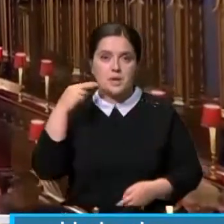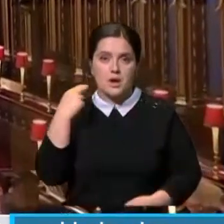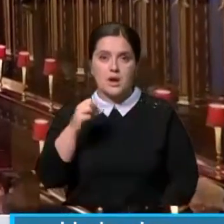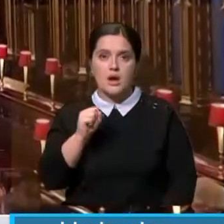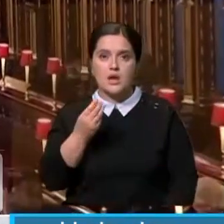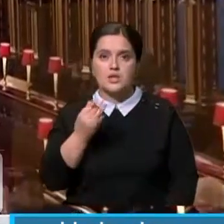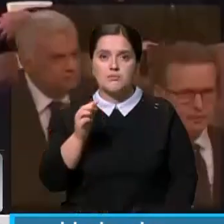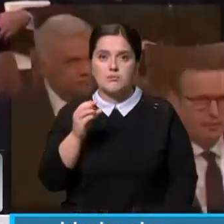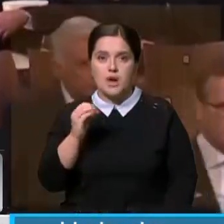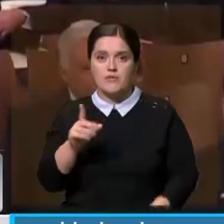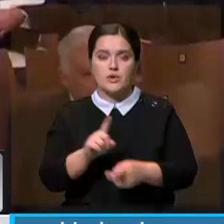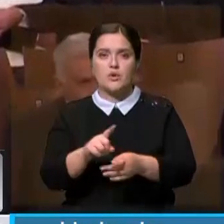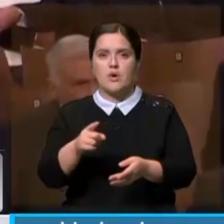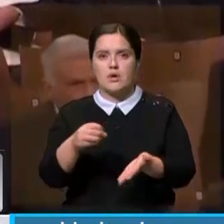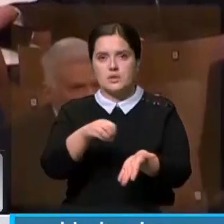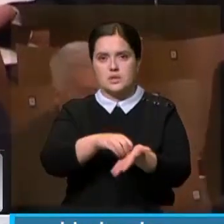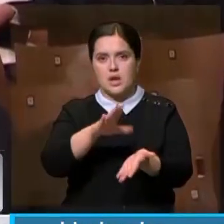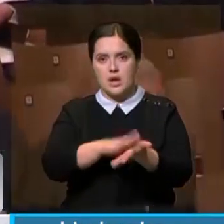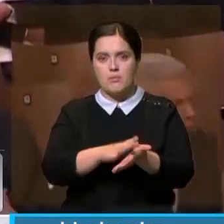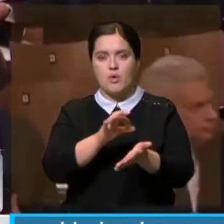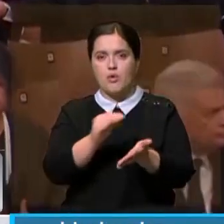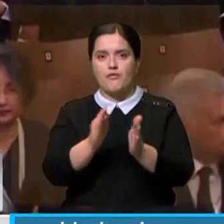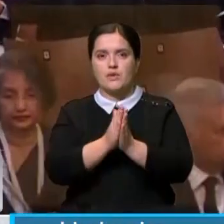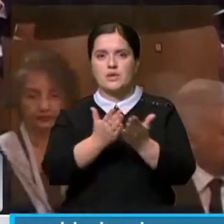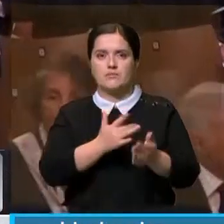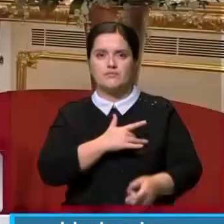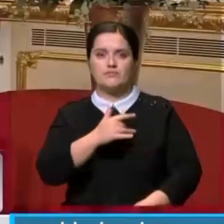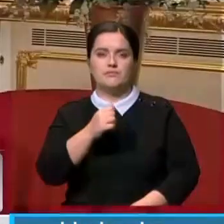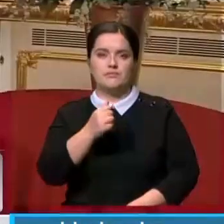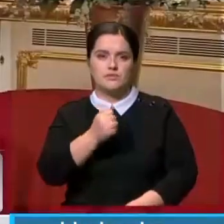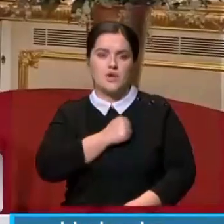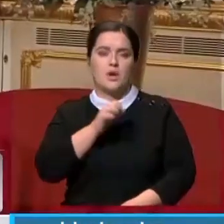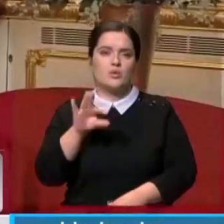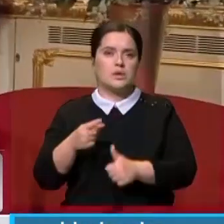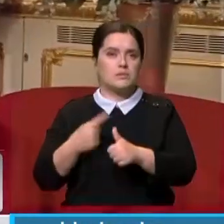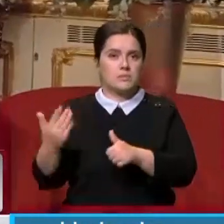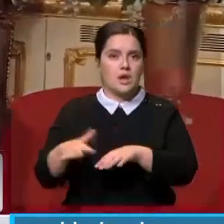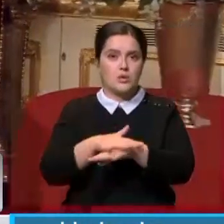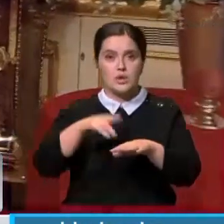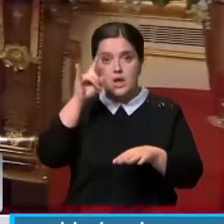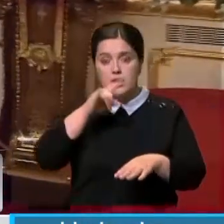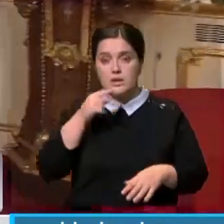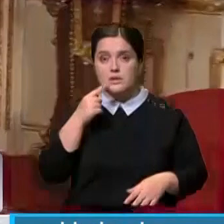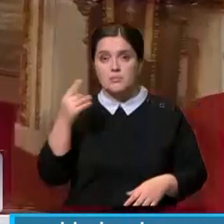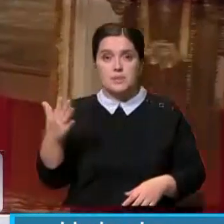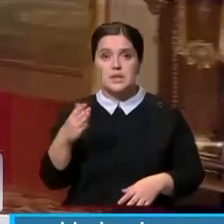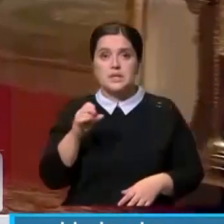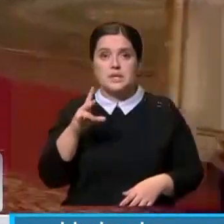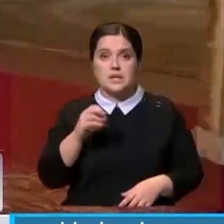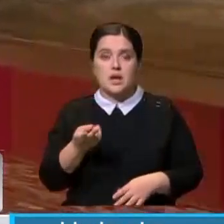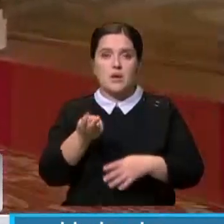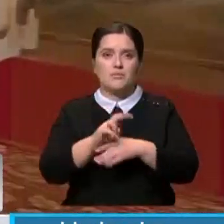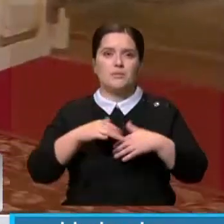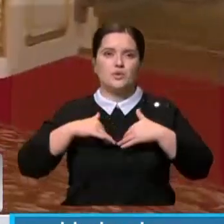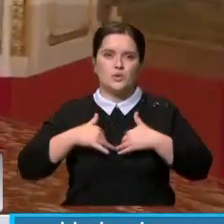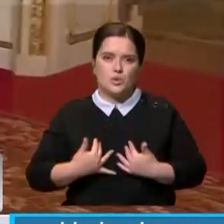Маулен Ашимбаев также оставил запись в официальной книге соболезнования от имени народа Казахстана. В этот же день спикер Сената побывал на траурном